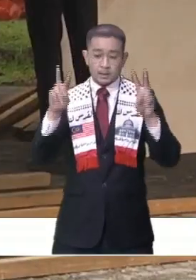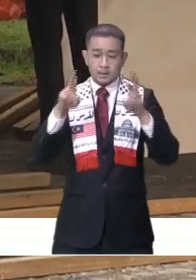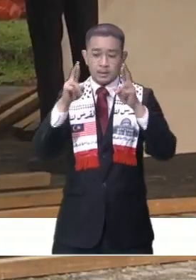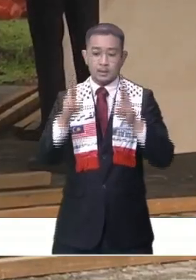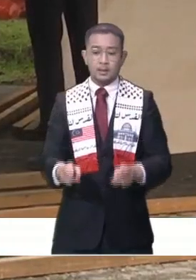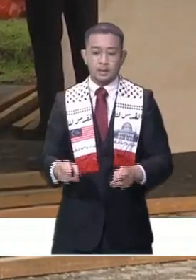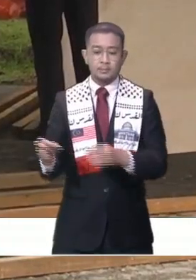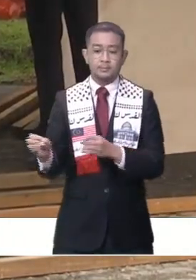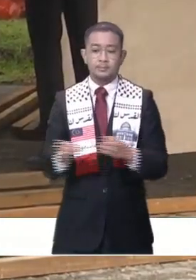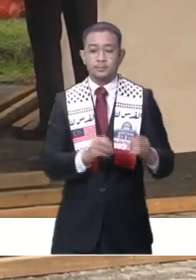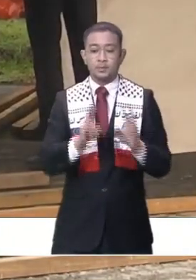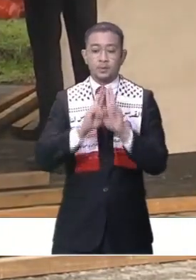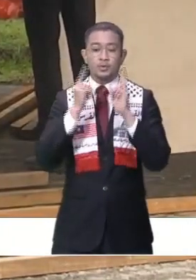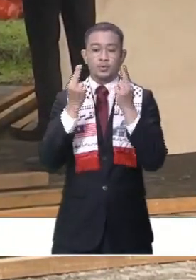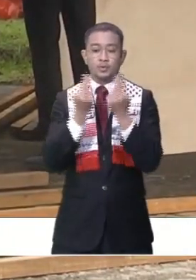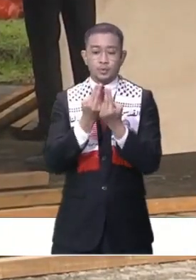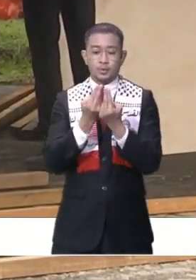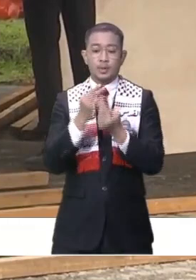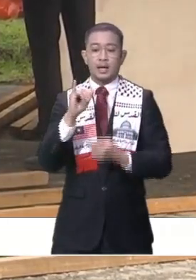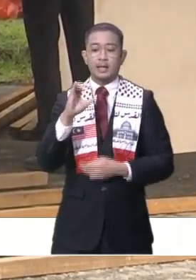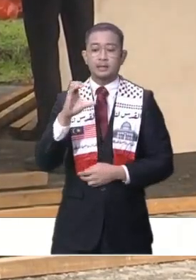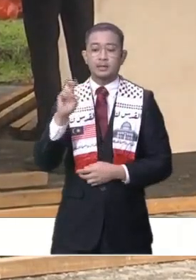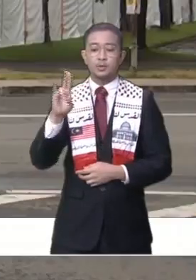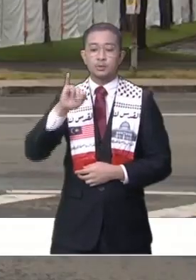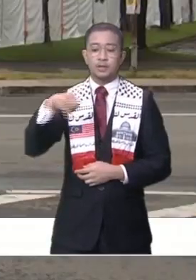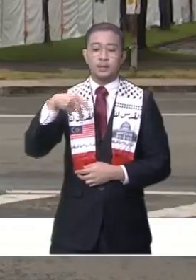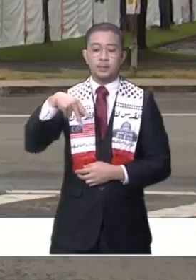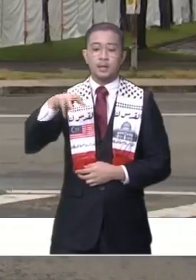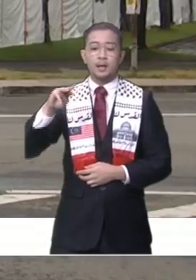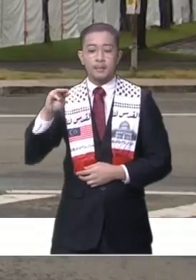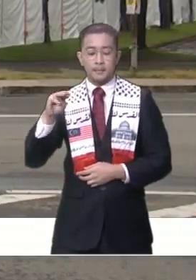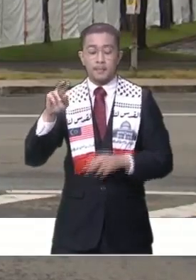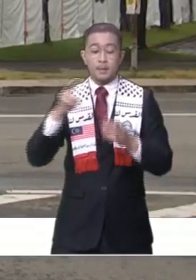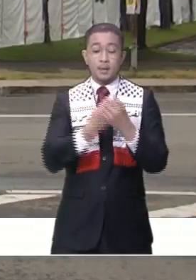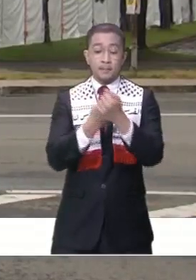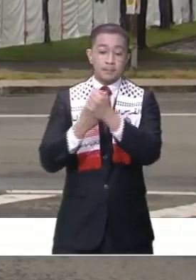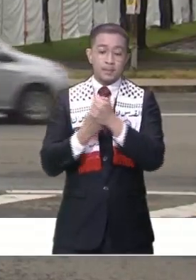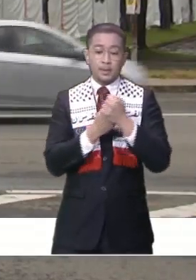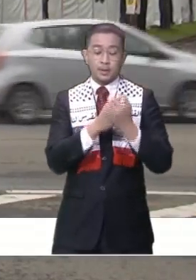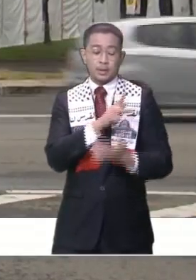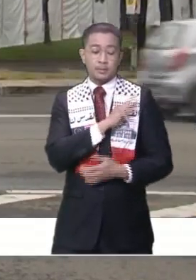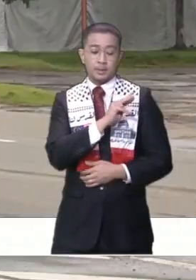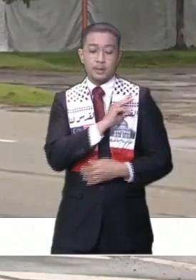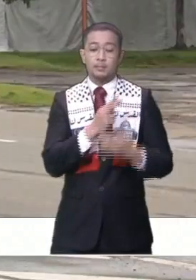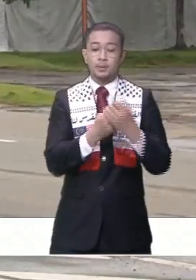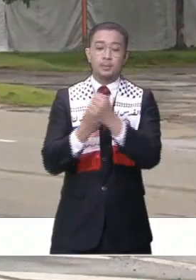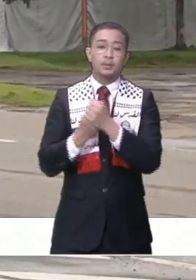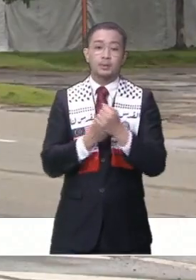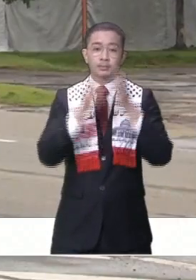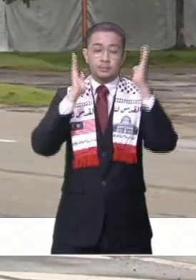Rakyat dilaksana Unit Pilarasan Pelaksanaan ICU GPM, Agenda Perpaduan Kementerian Perpaduan Negara,